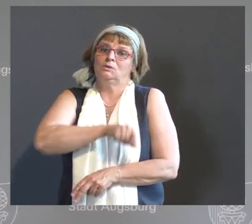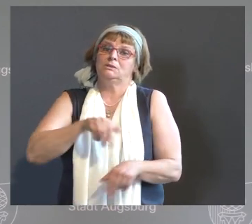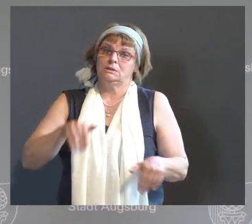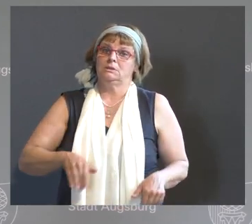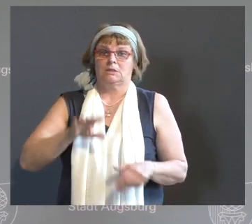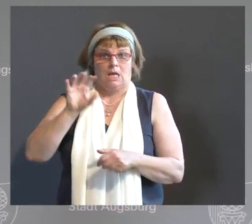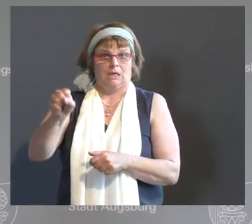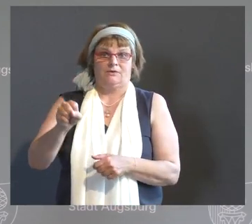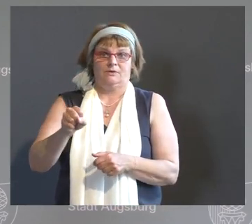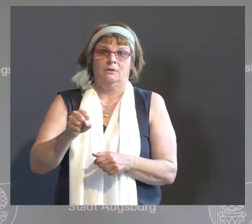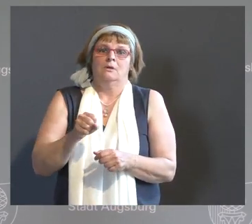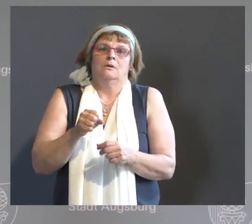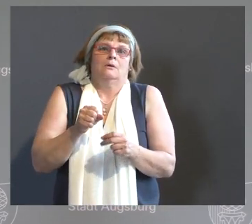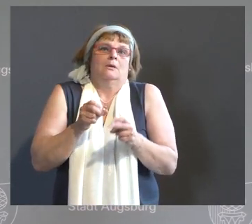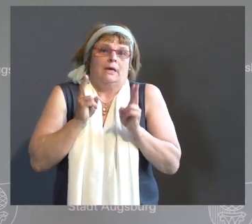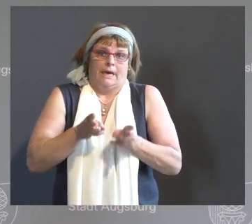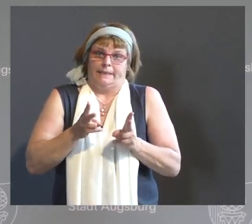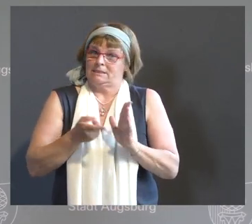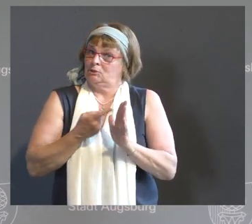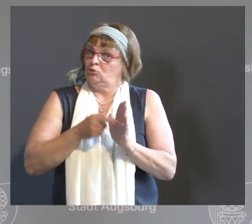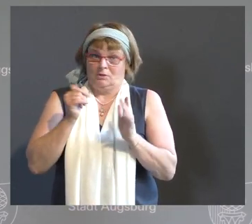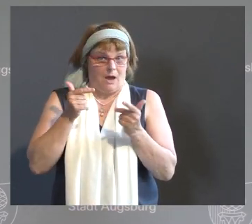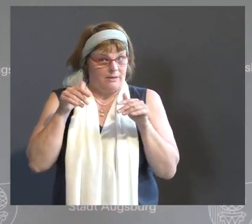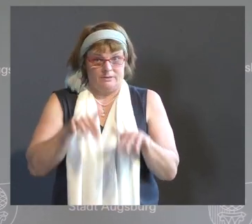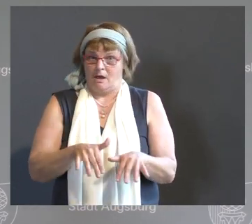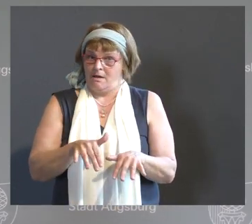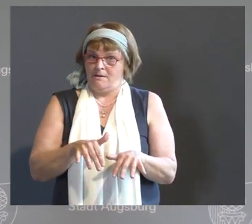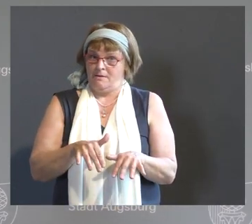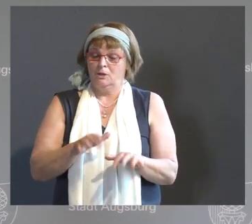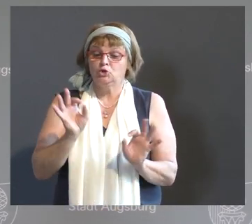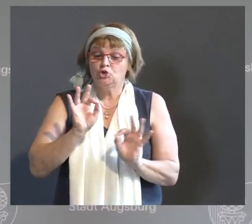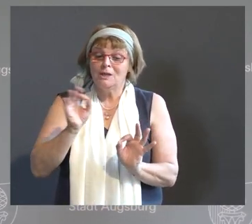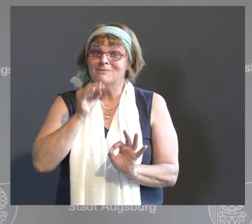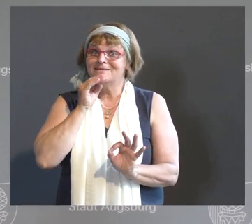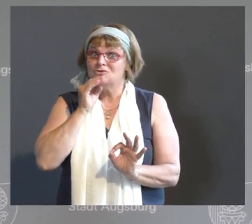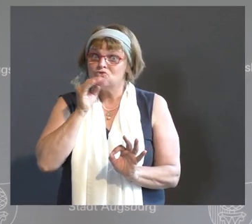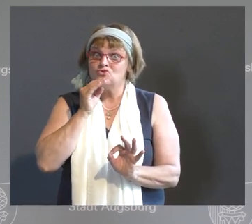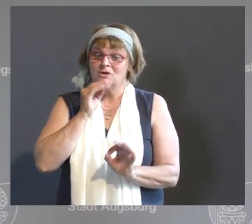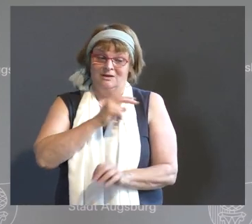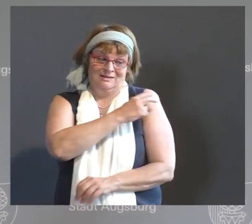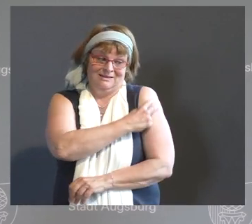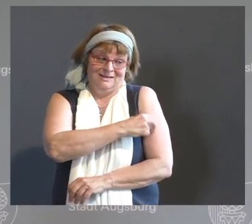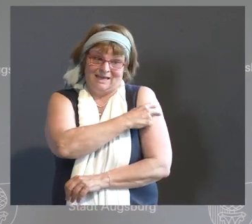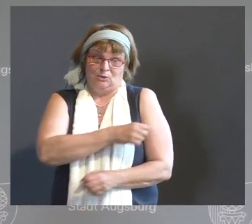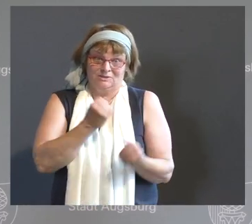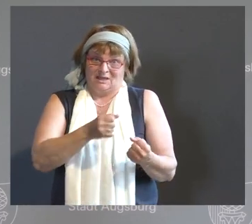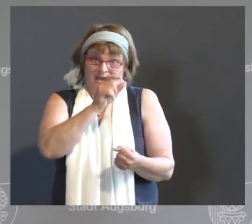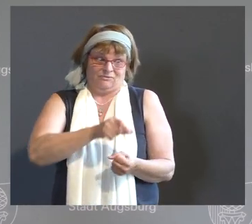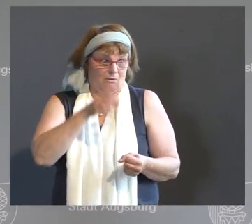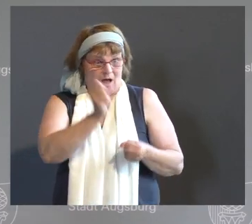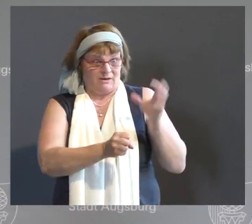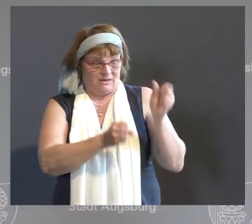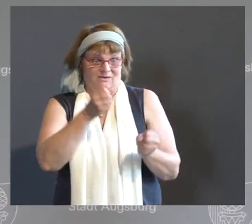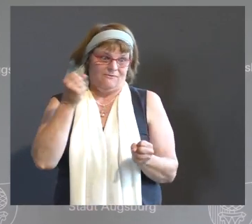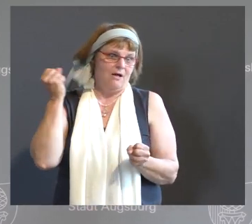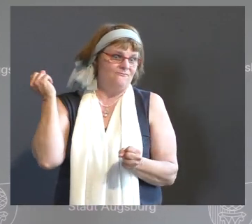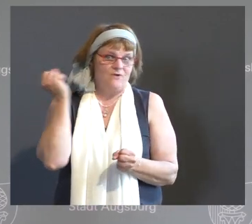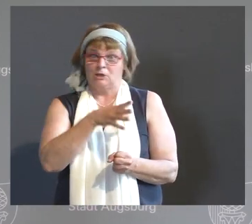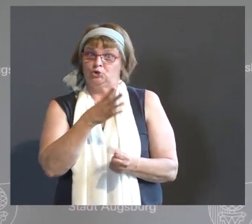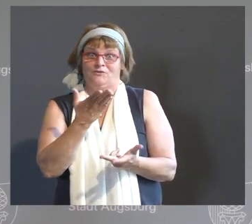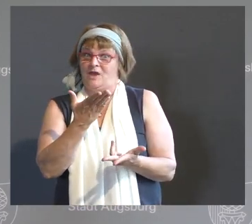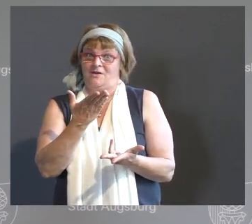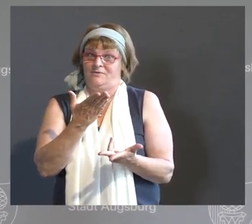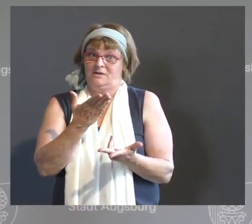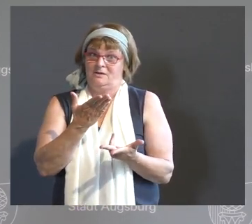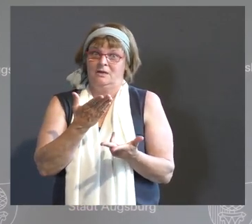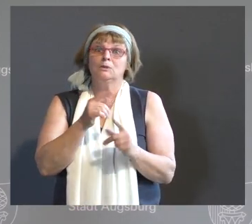unbeteiligte Privatpersonen erwischt. Auch das muss man sehen. Schon schlimm genug, dass es gegen die Rettungskräfte ist. Unbeteiligte Privatpersonen ist noch ein weiterer Aspekt,